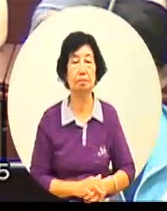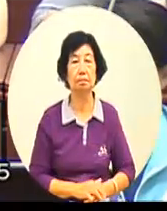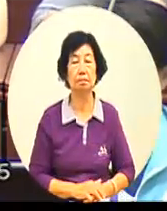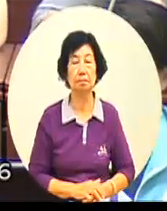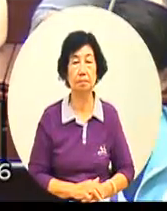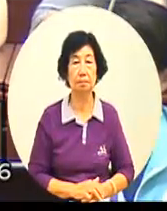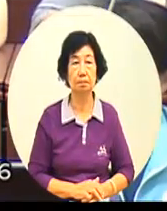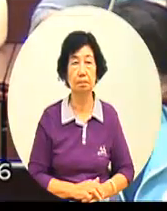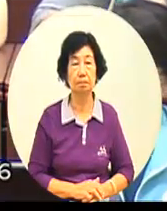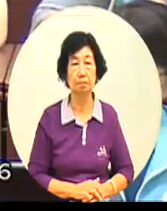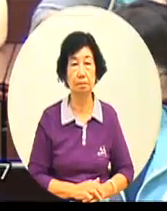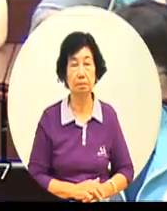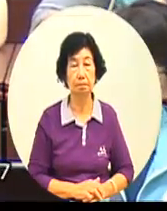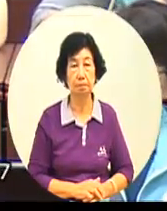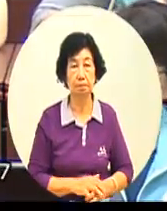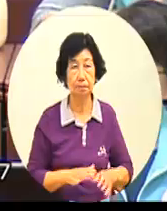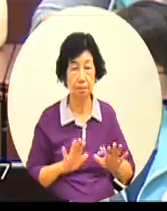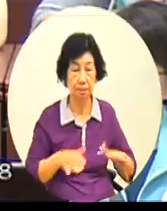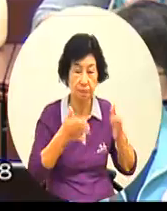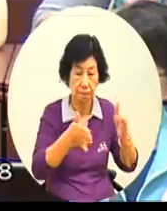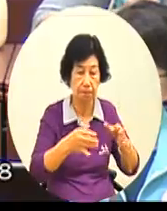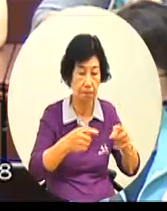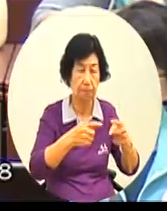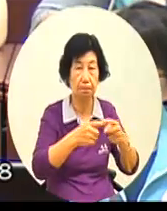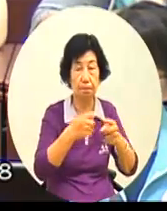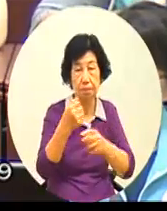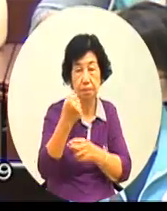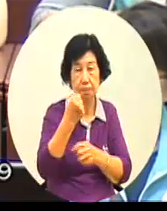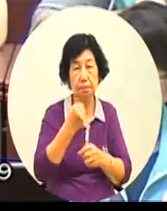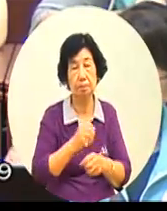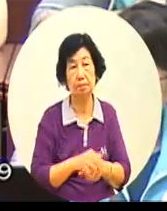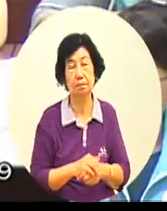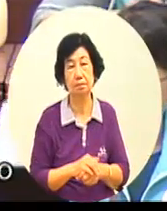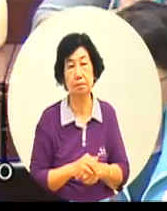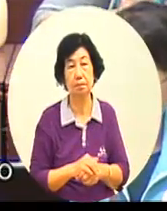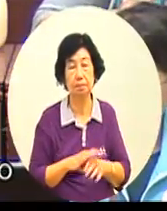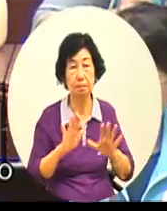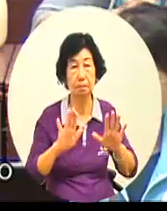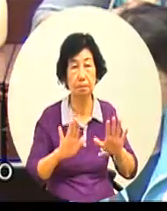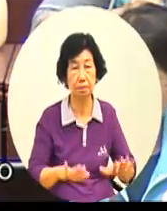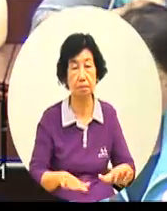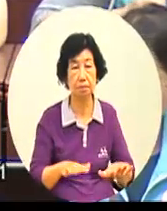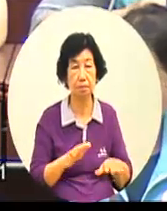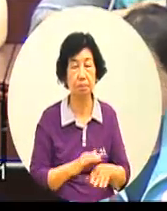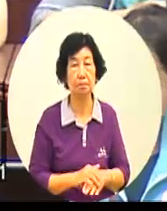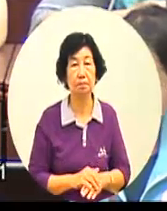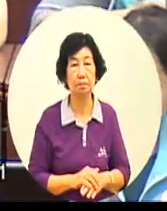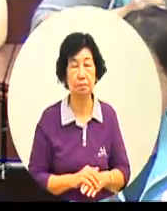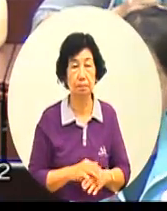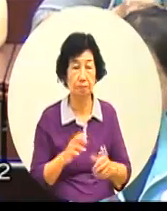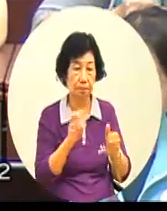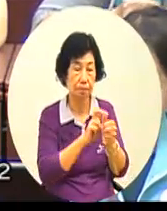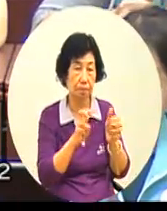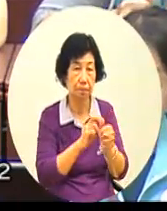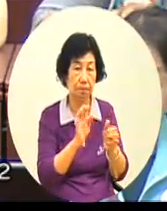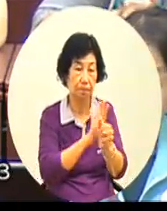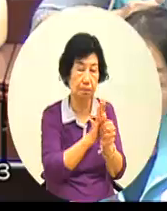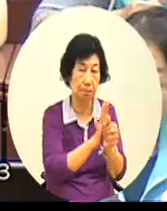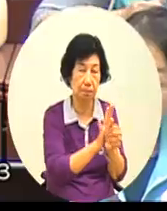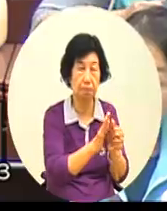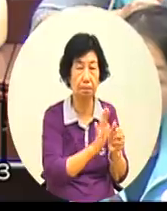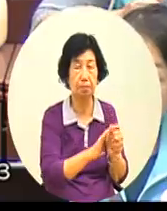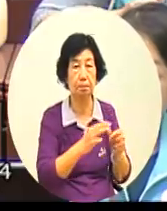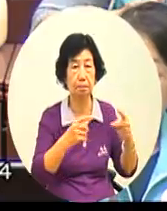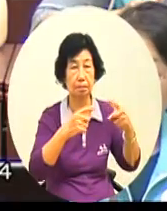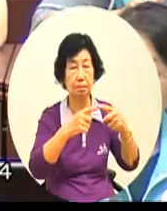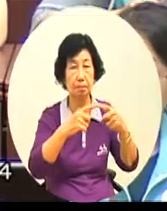是针对人力的这个部分哦，我们现在目前现有的照顾服务人力，现在